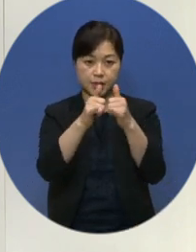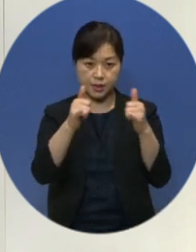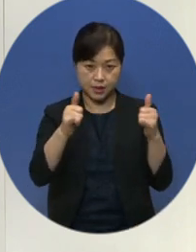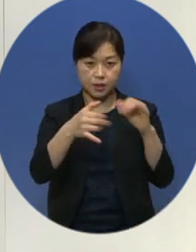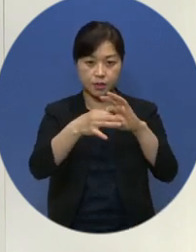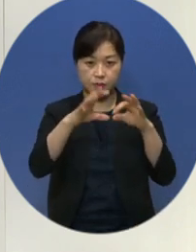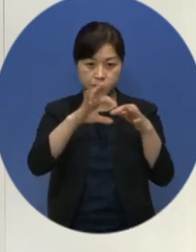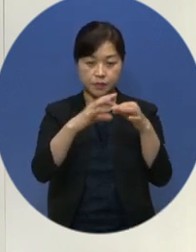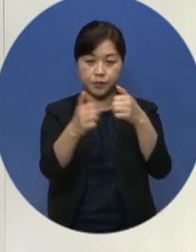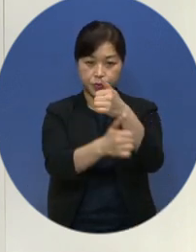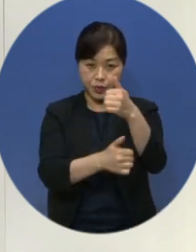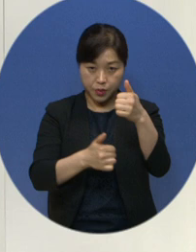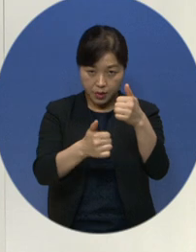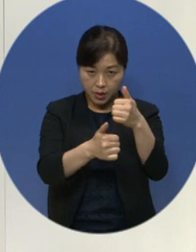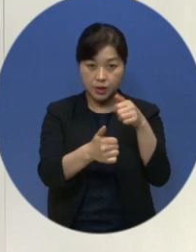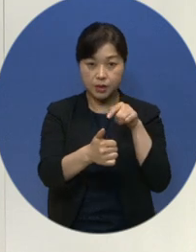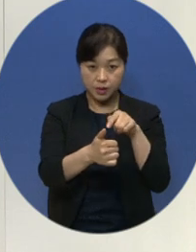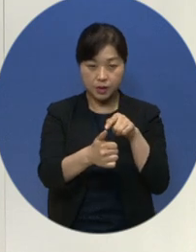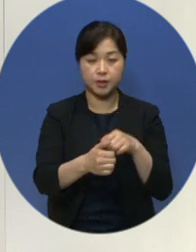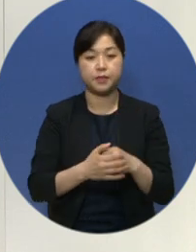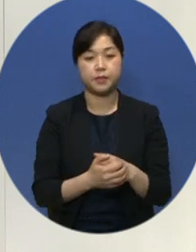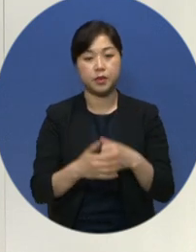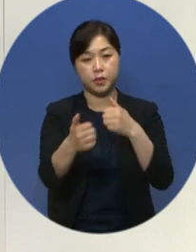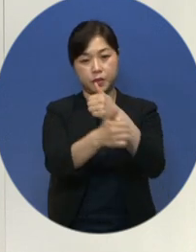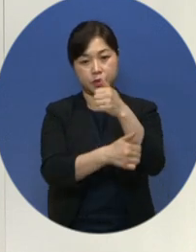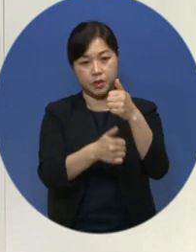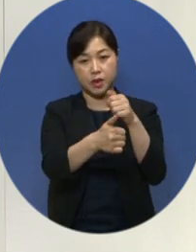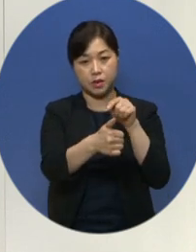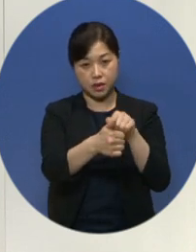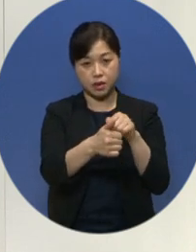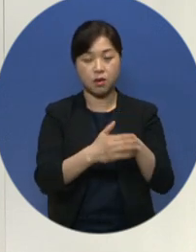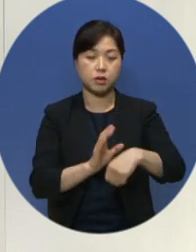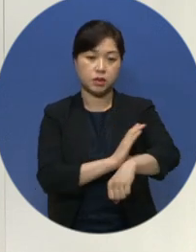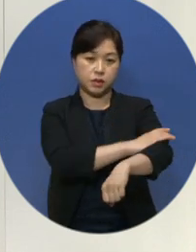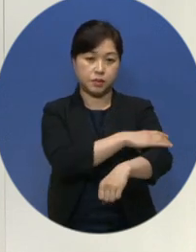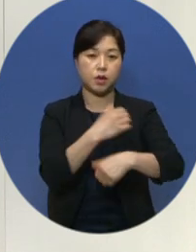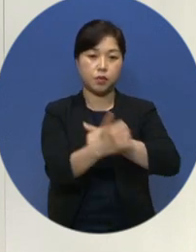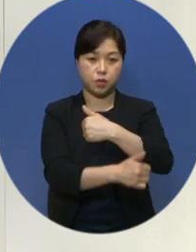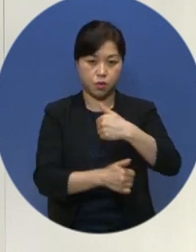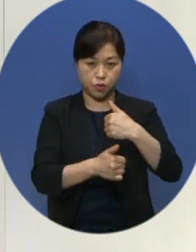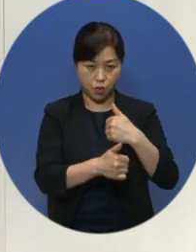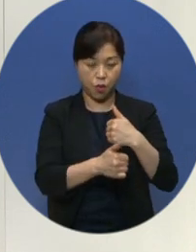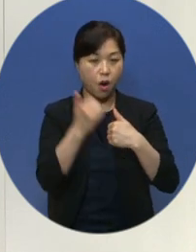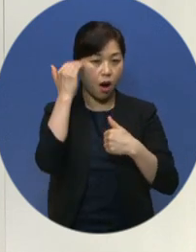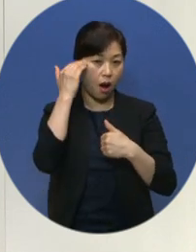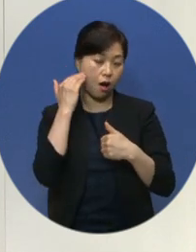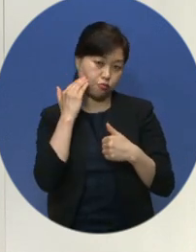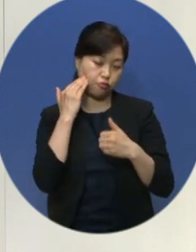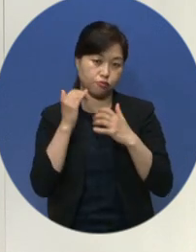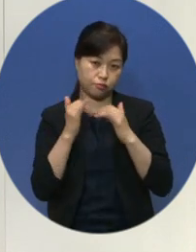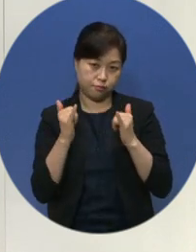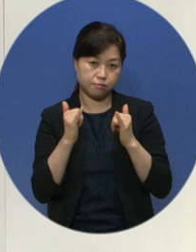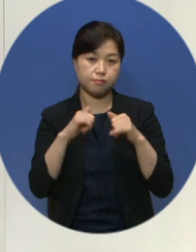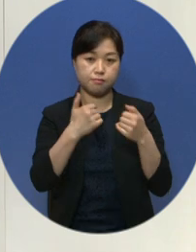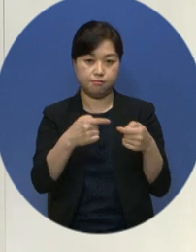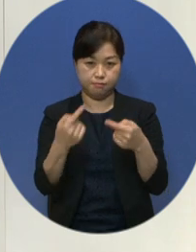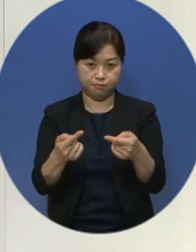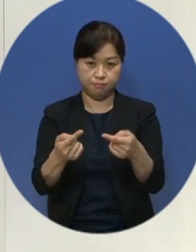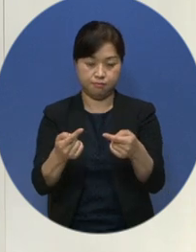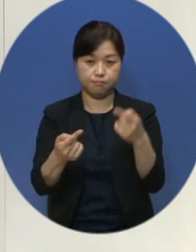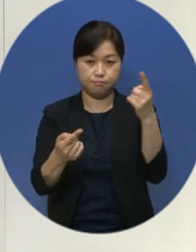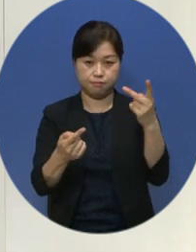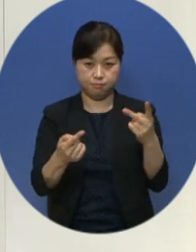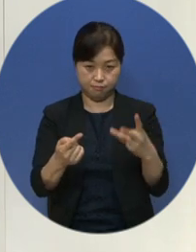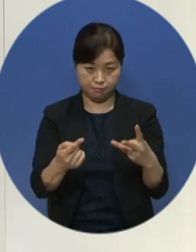위원회 거든요 그 위원회에서 그 집행 위원 으로 어 저희들이 3회 연속 지금 그